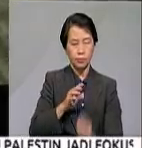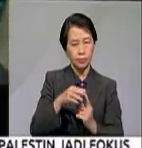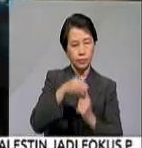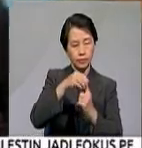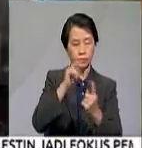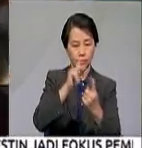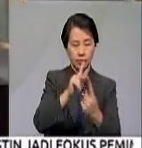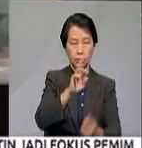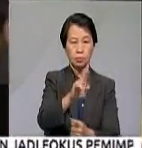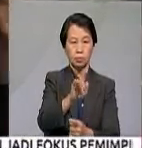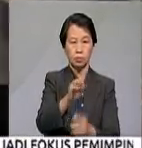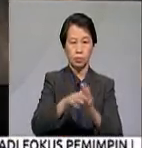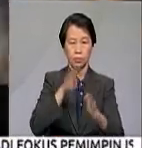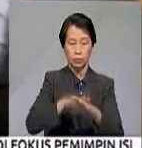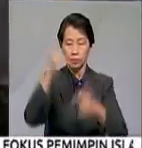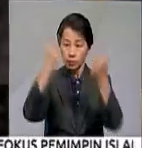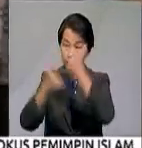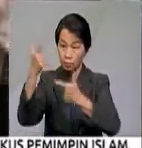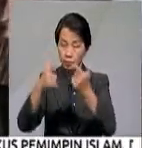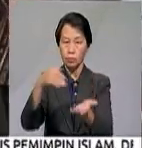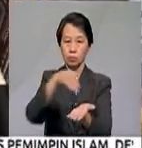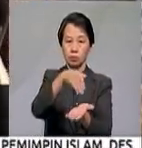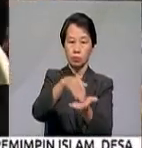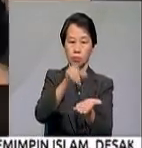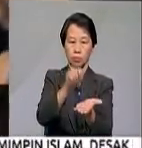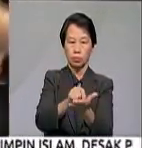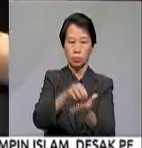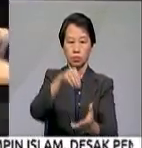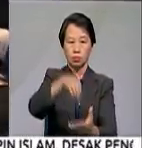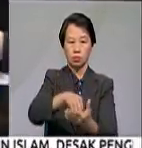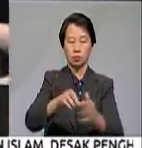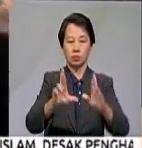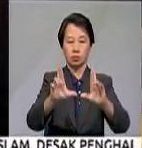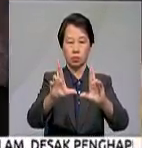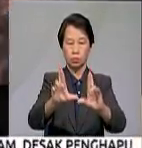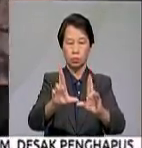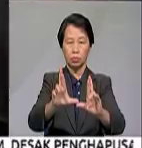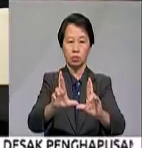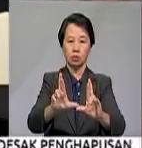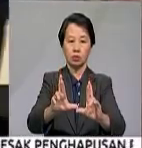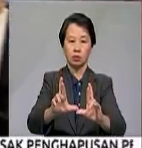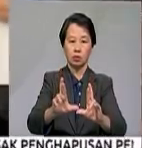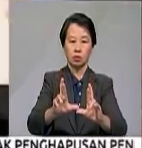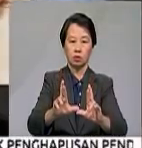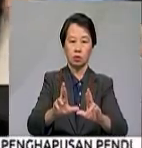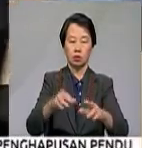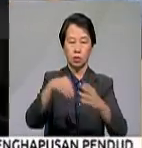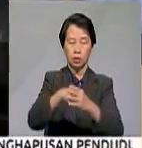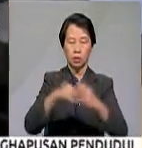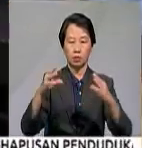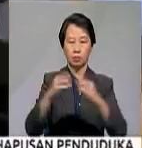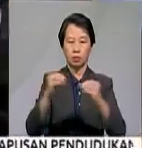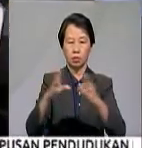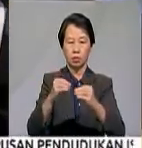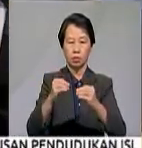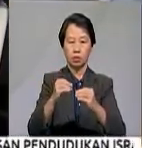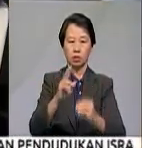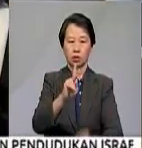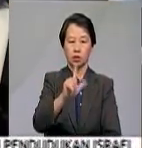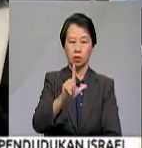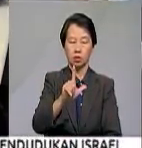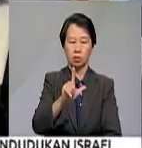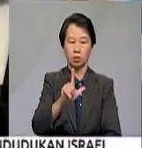kepada RTM ketika melawat Pusat Media Antarabangsa di Pusat Convention Kuala Lumpur KLCC sempena sidang kemuncak Kuala Lumpur kali